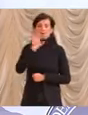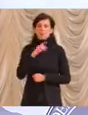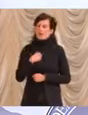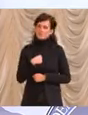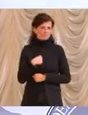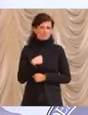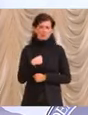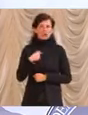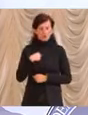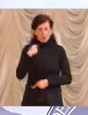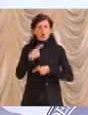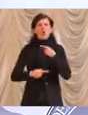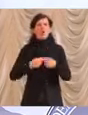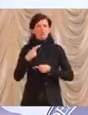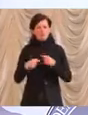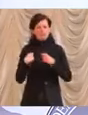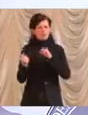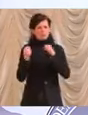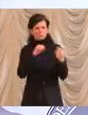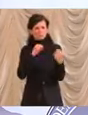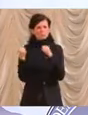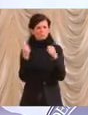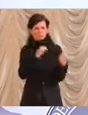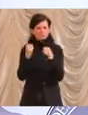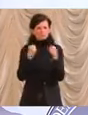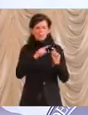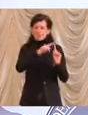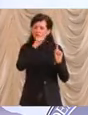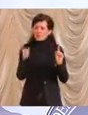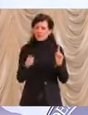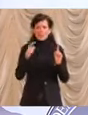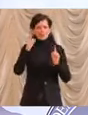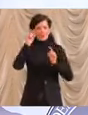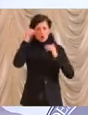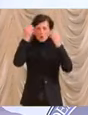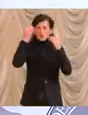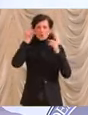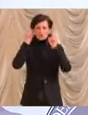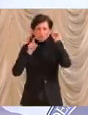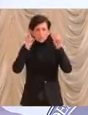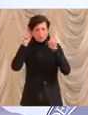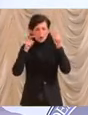fino all'ultimo, fino all'ultima goccia di sudore, fino